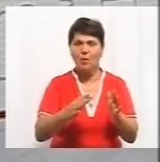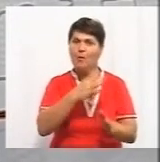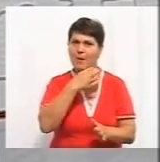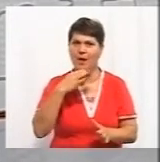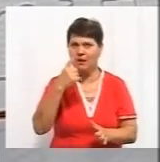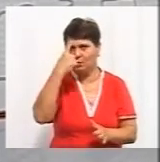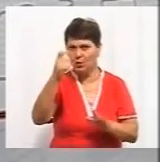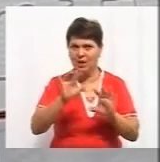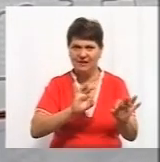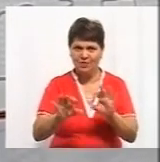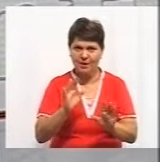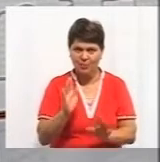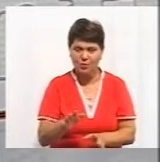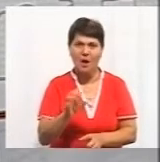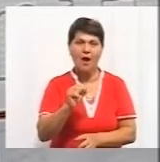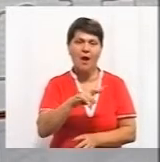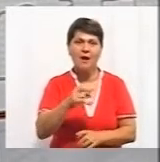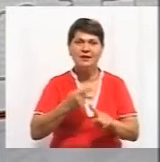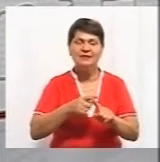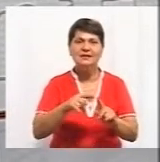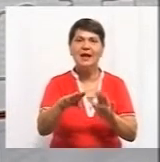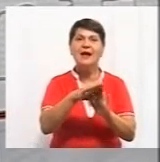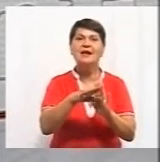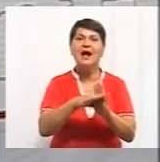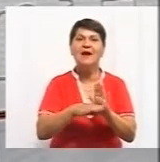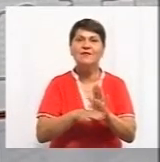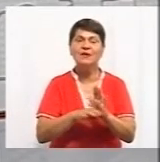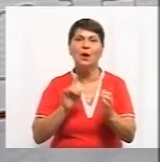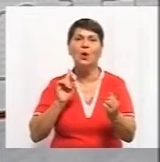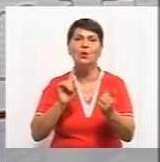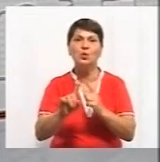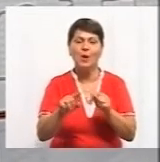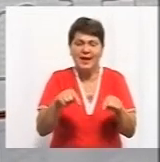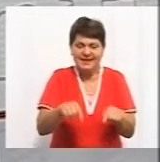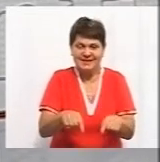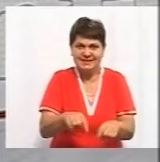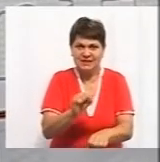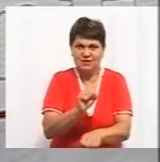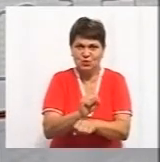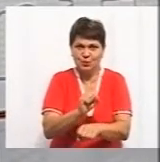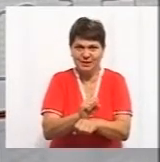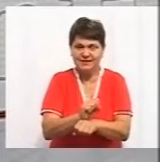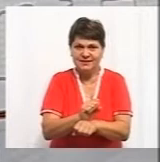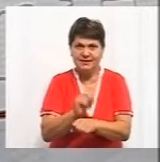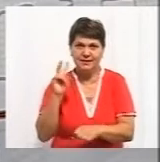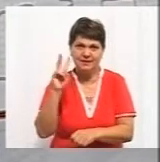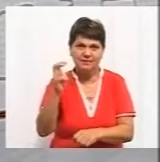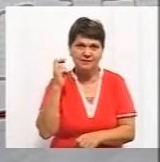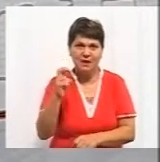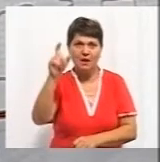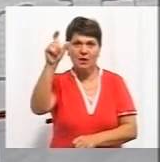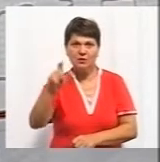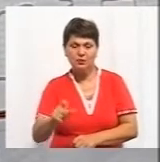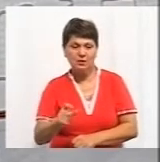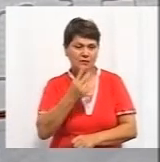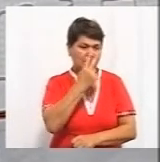це графік руху того чи іншого транспорту, який зупиняється на цій зупинці. І людина, підійшовши до табло,